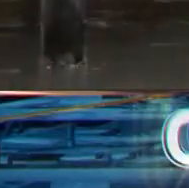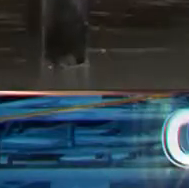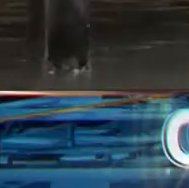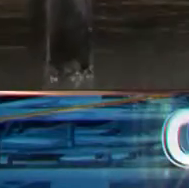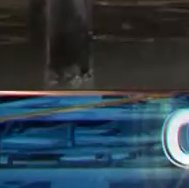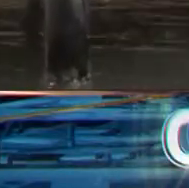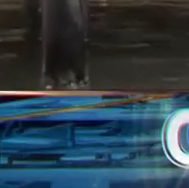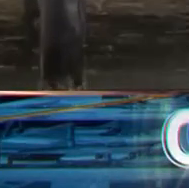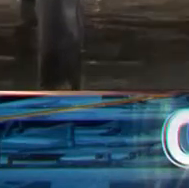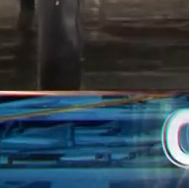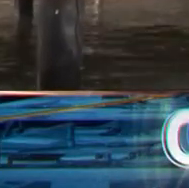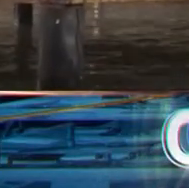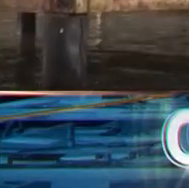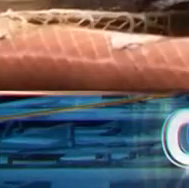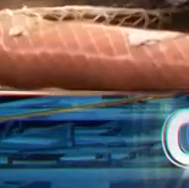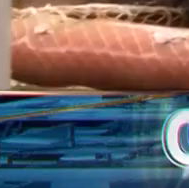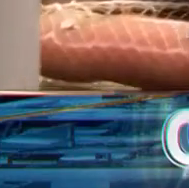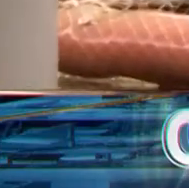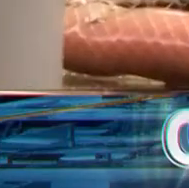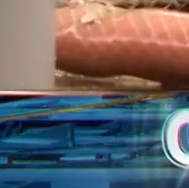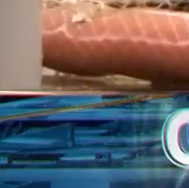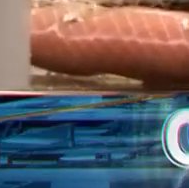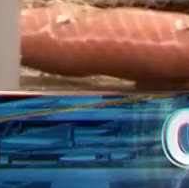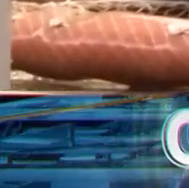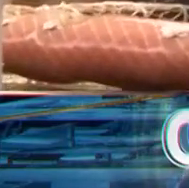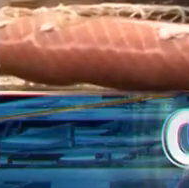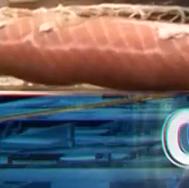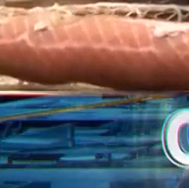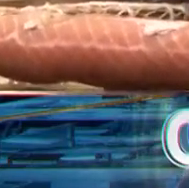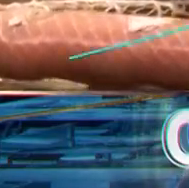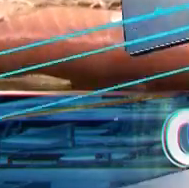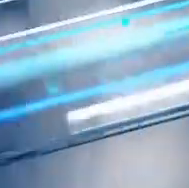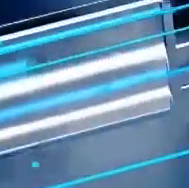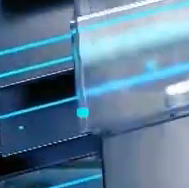Ловись, рыбка. В Талгарском районе запустят два проекта по разведению рыбы.